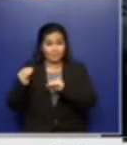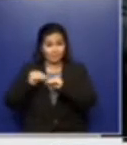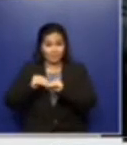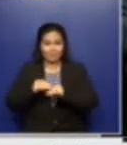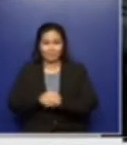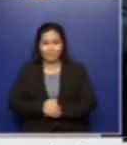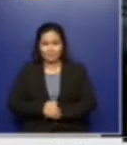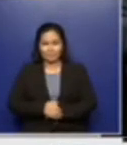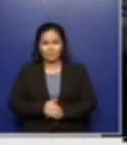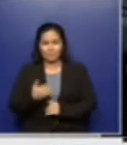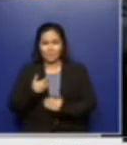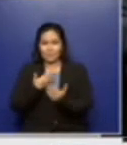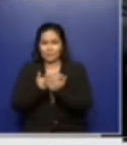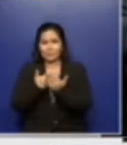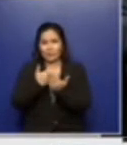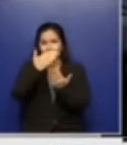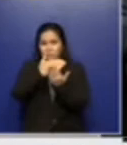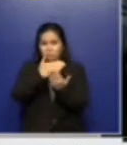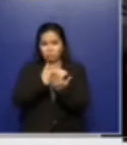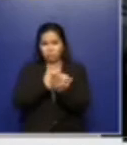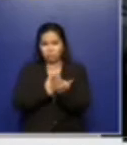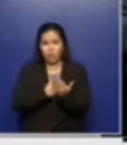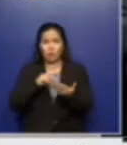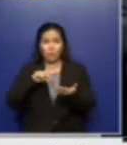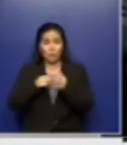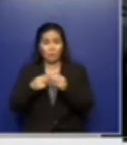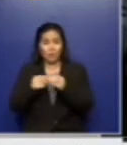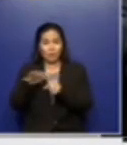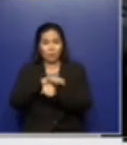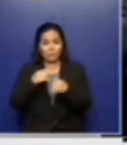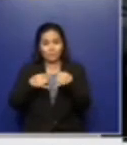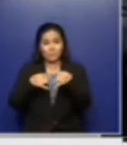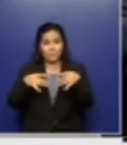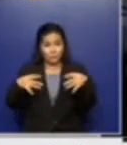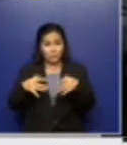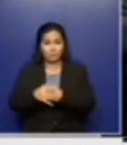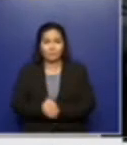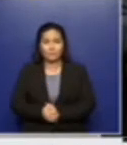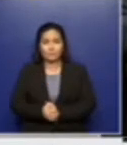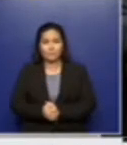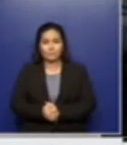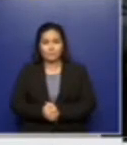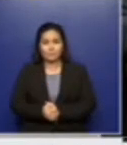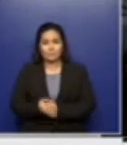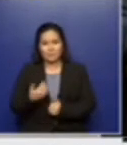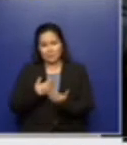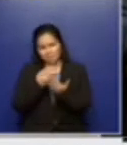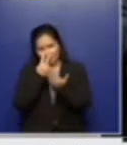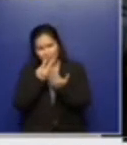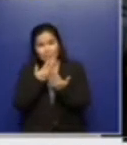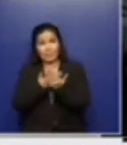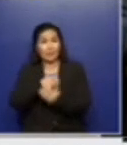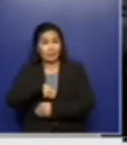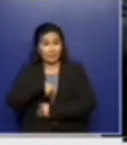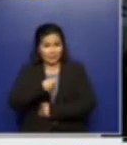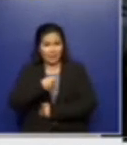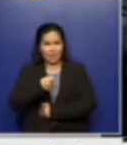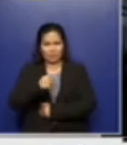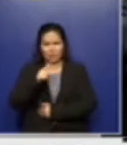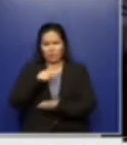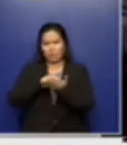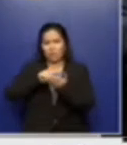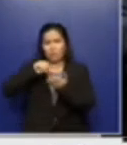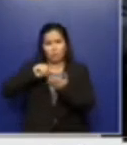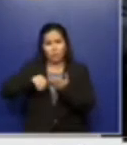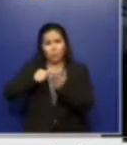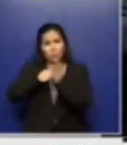ายังมีรายจ่ายประจำเทียมอีกหลายรายการที่ไม่ได้รองรับวิกฤตโควิดครั้งนี้แล้วก็เป็นรายการที่สามารถตัดออกได้โดยที่ไม่ก่อให้เกิ